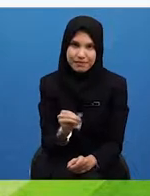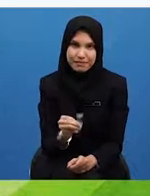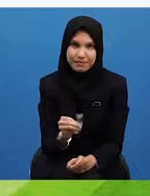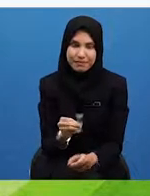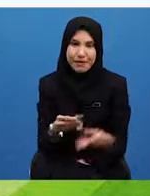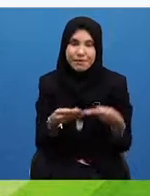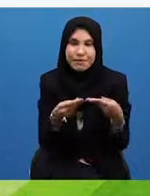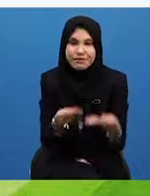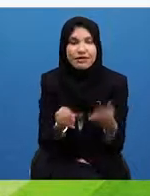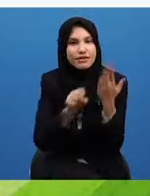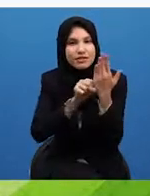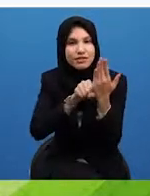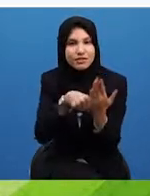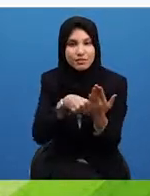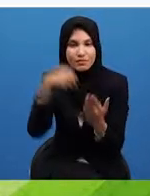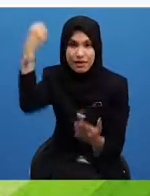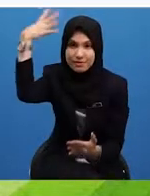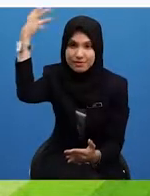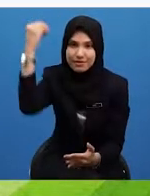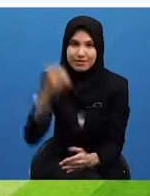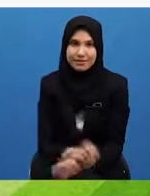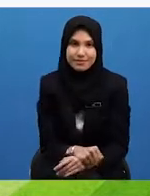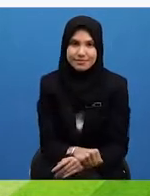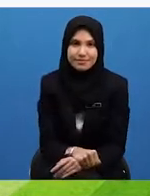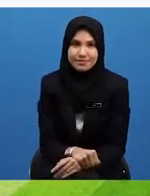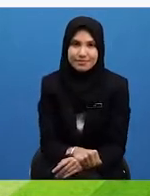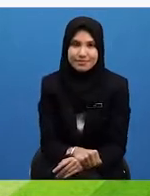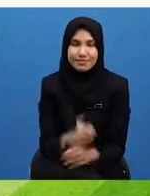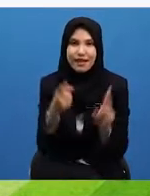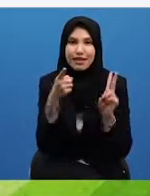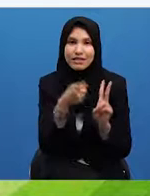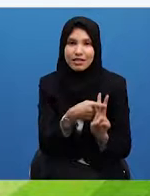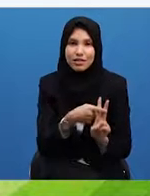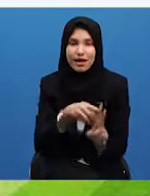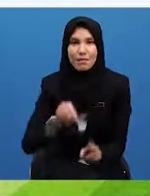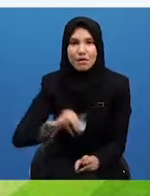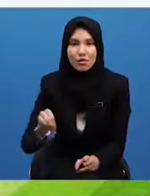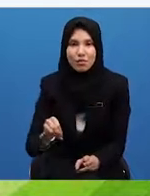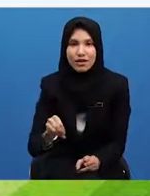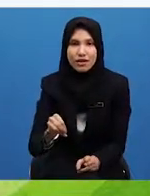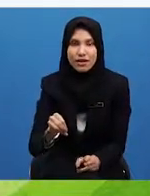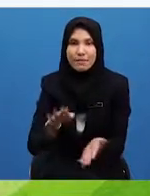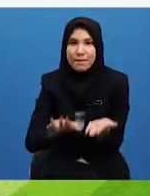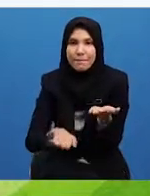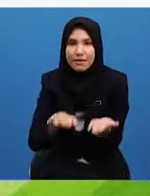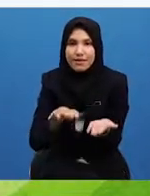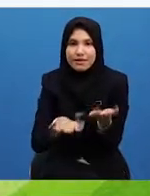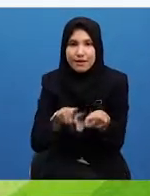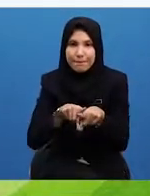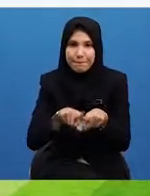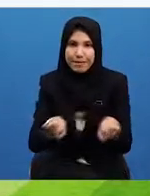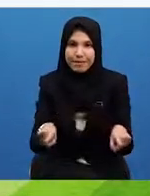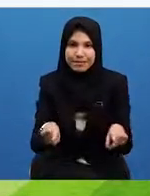menyakitkan sumber cahaya kedua murid boleh membanding